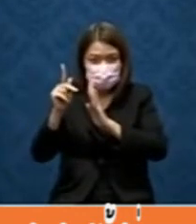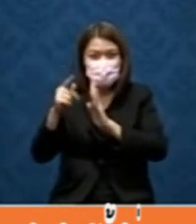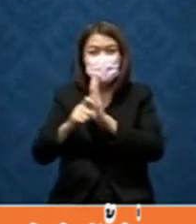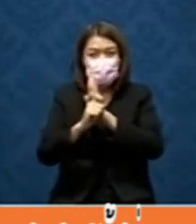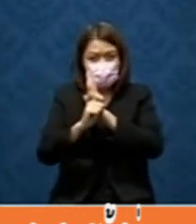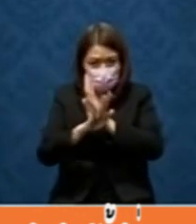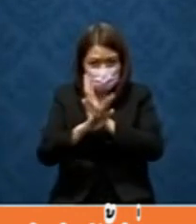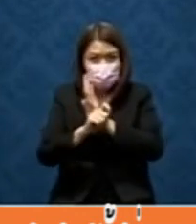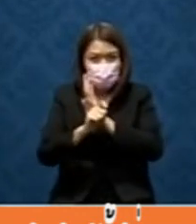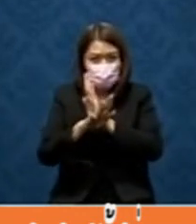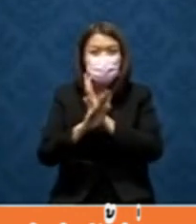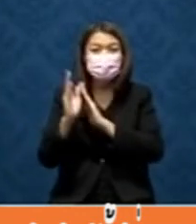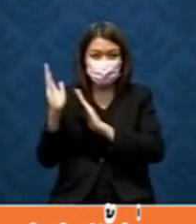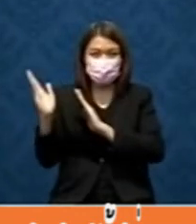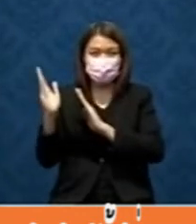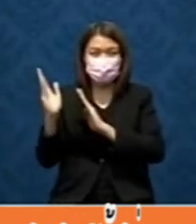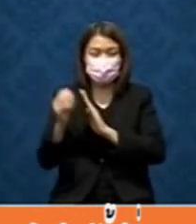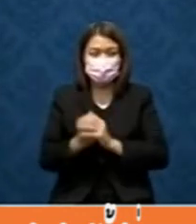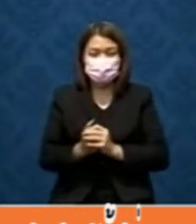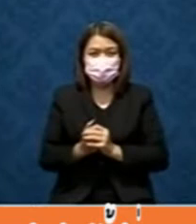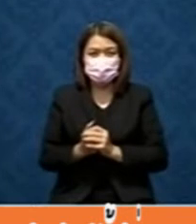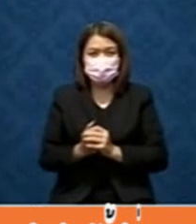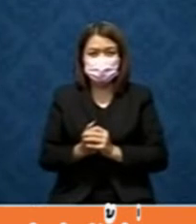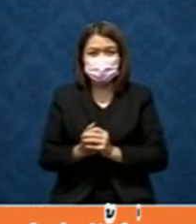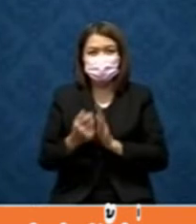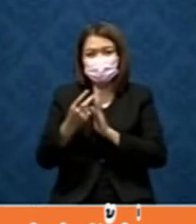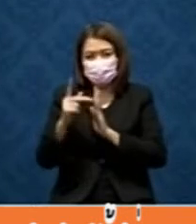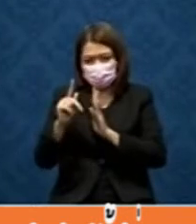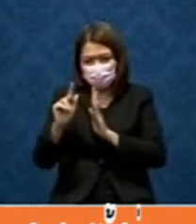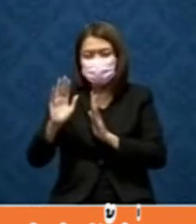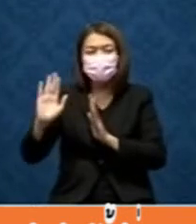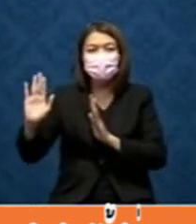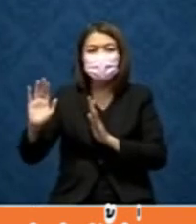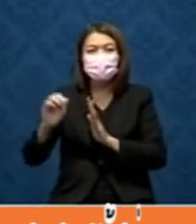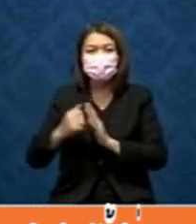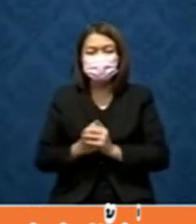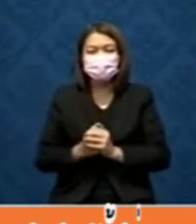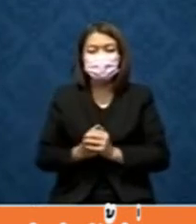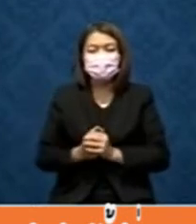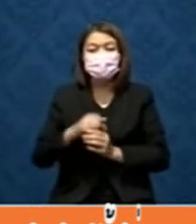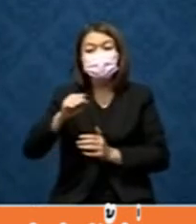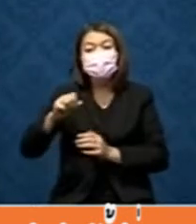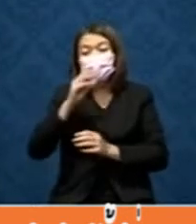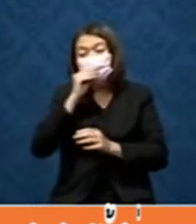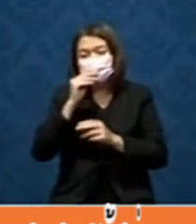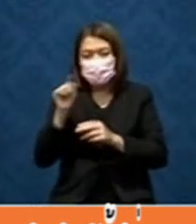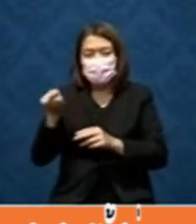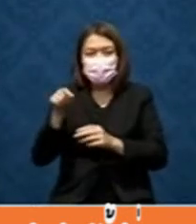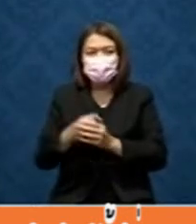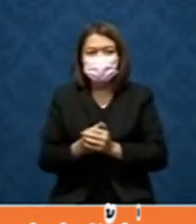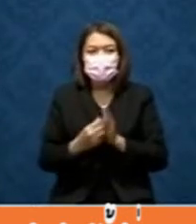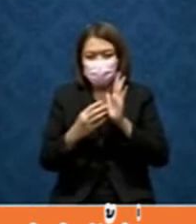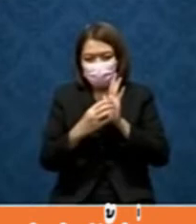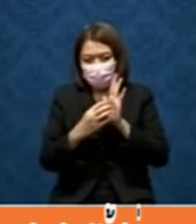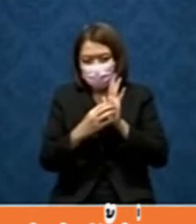ถทุกบราชธานีของท่านกำพองเทพาคำของแก่นของท่านอภิชาติศิรัสุนทรไม่วจะเป็นพื้นที่พากร